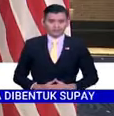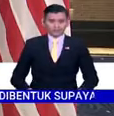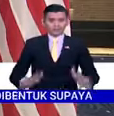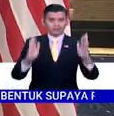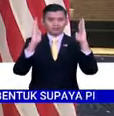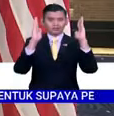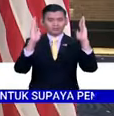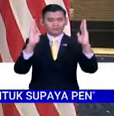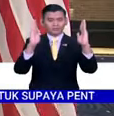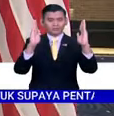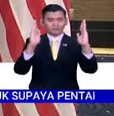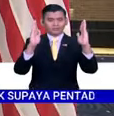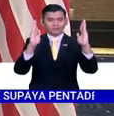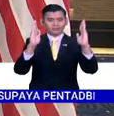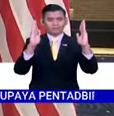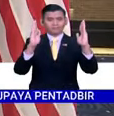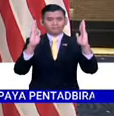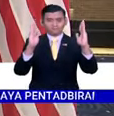Tempoh